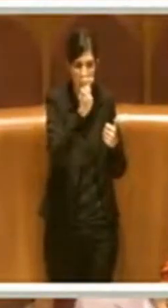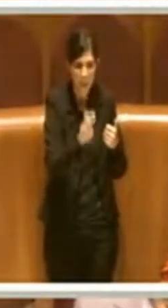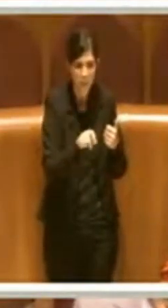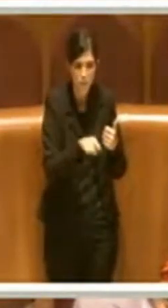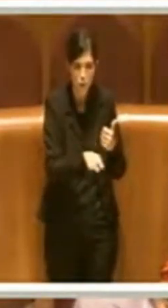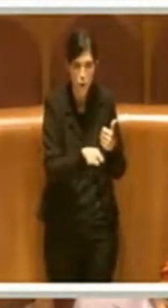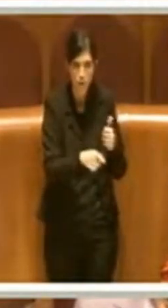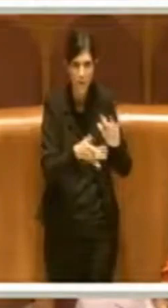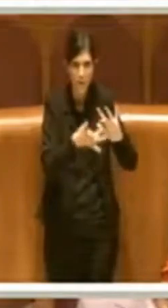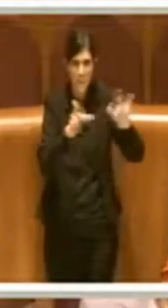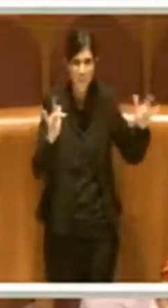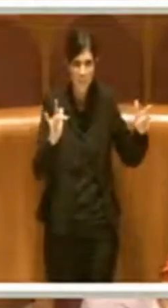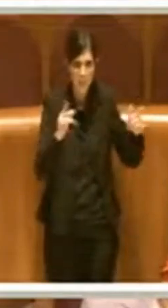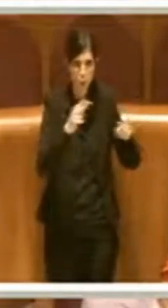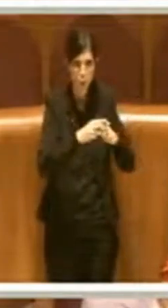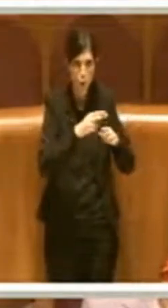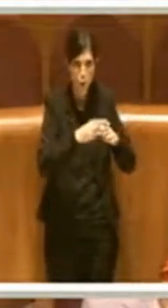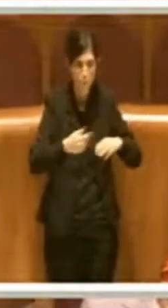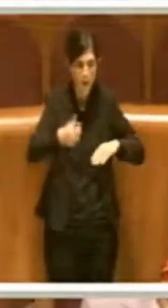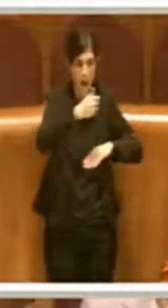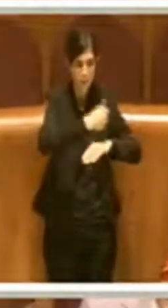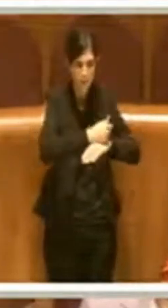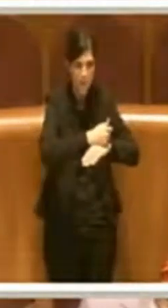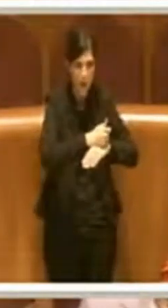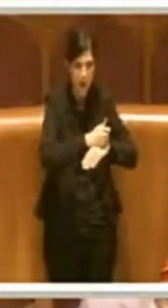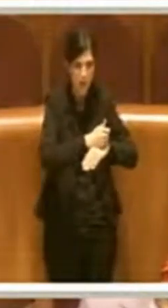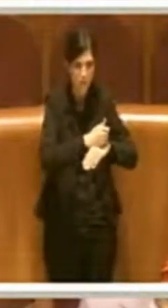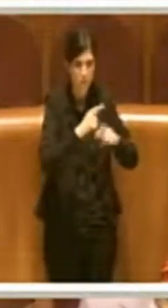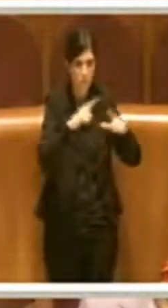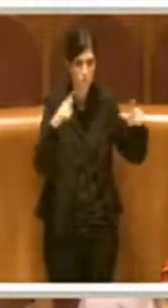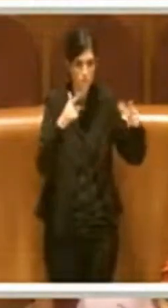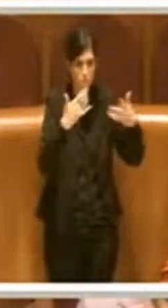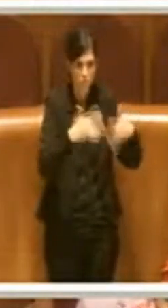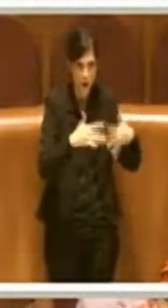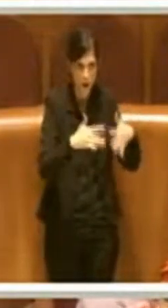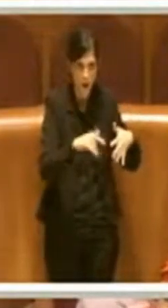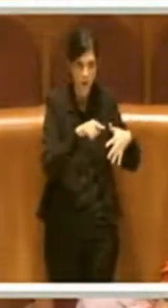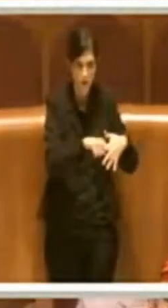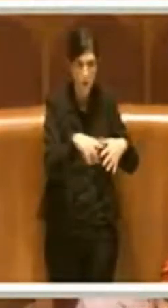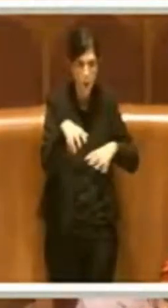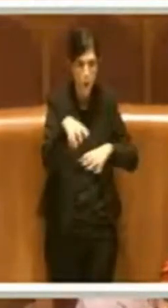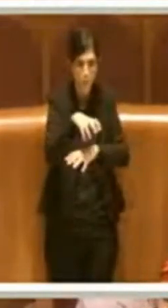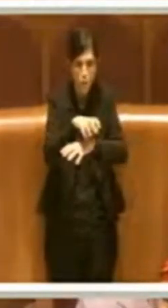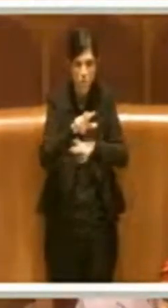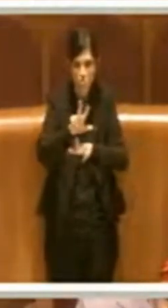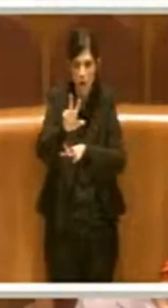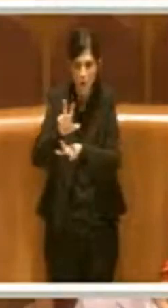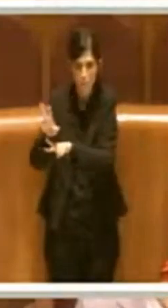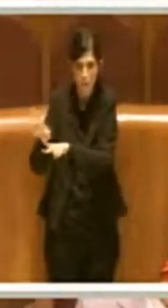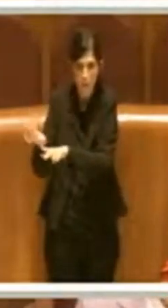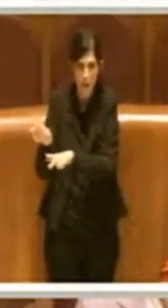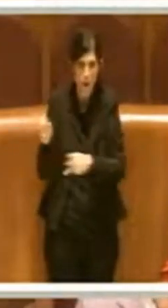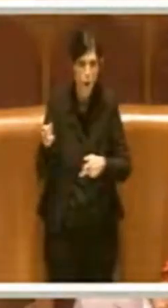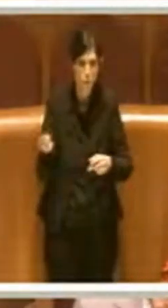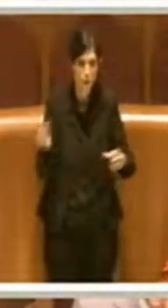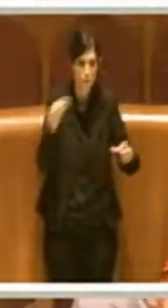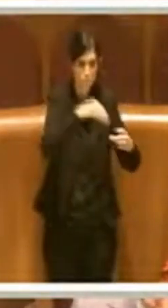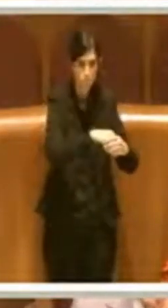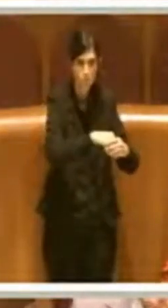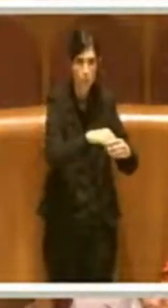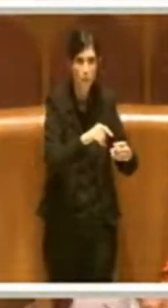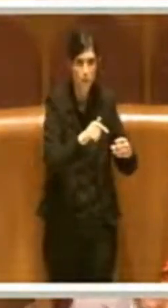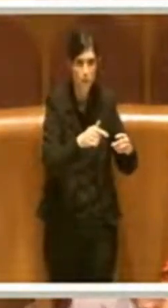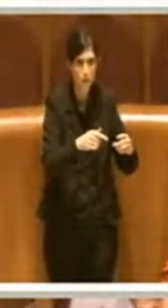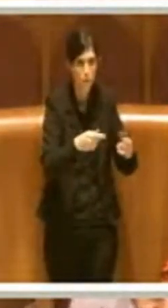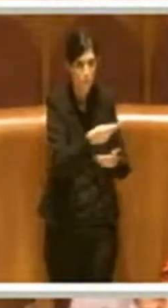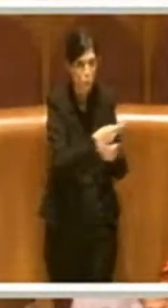portale istituzionale Roma Capitale, iniziando a coinvolgere anche i municipi, quindi estendendo questa applicazione, questo strumento che è